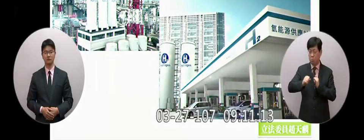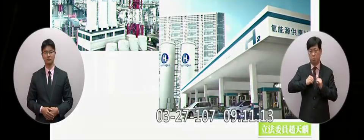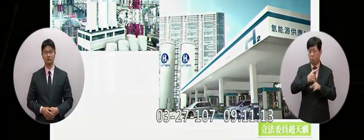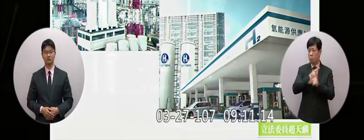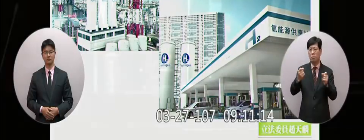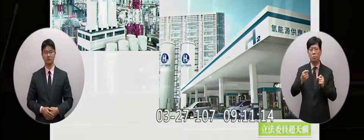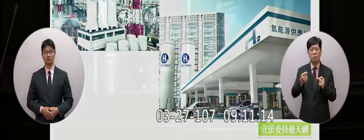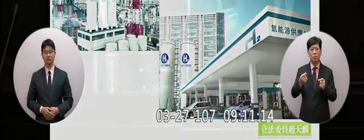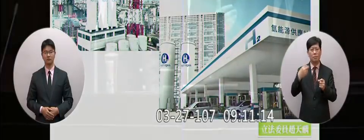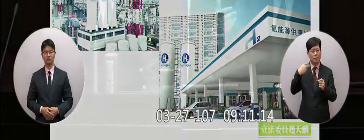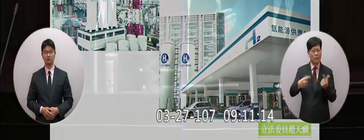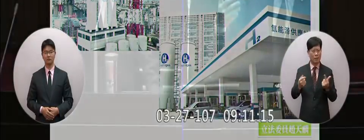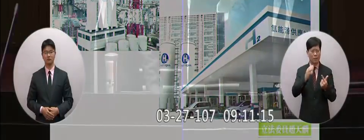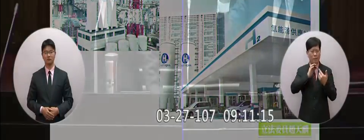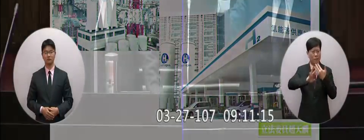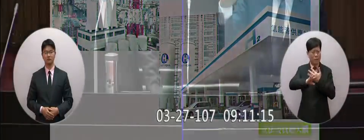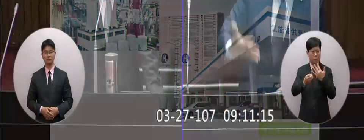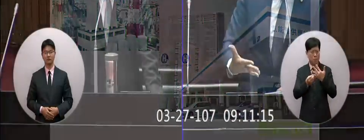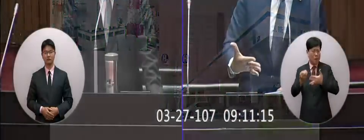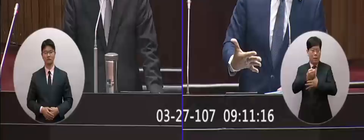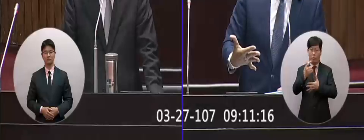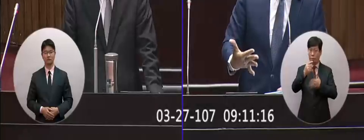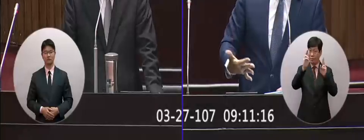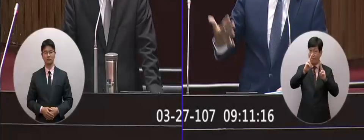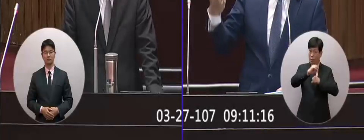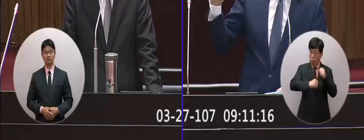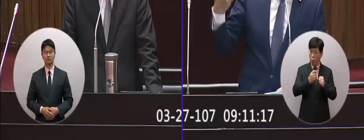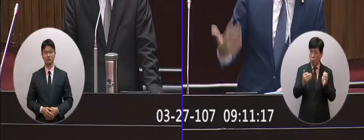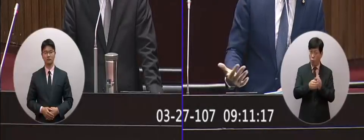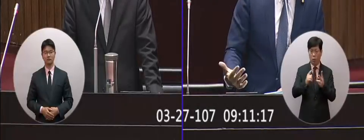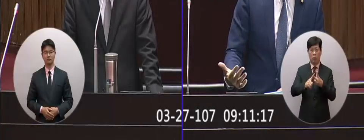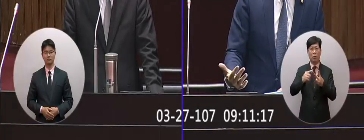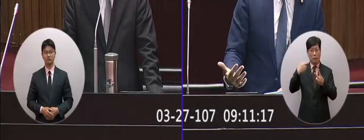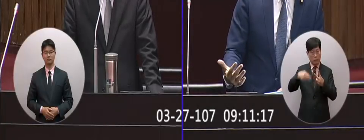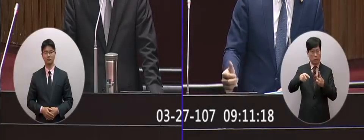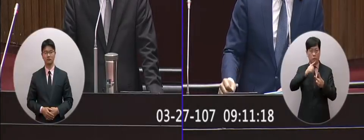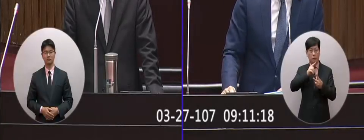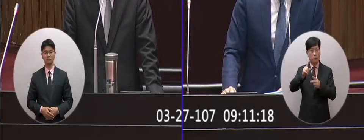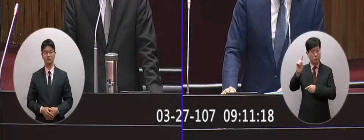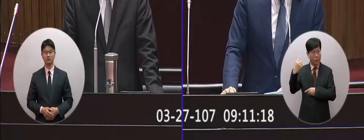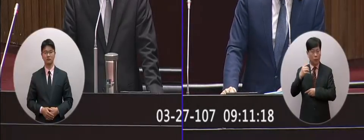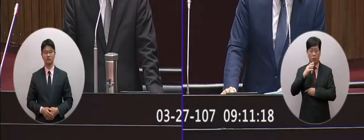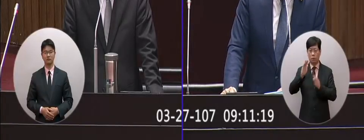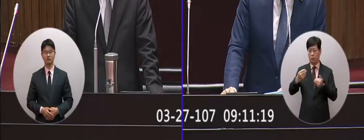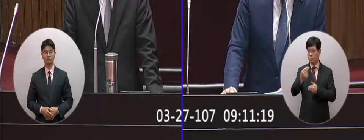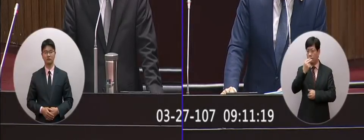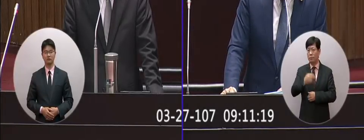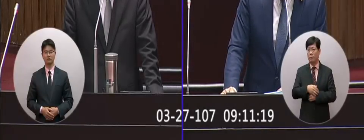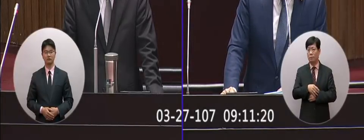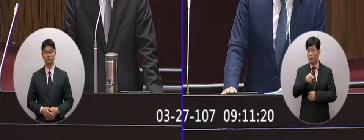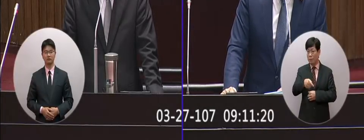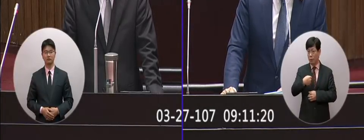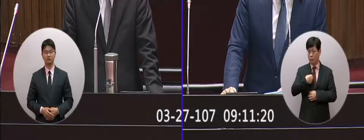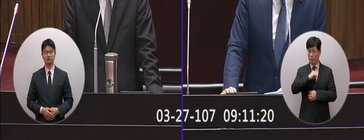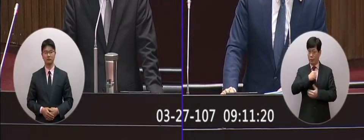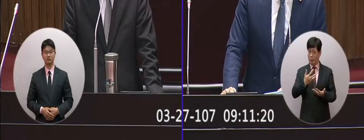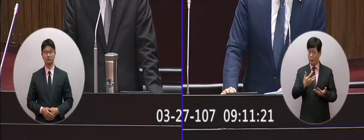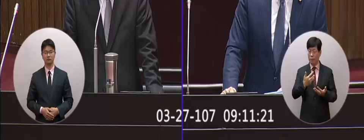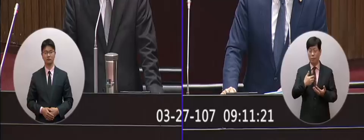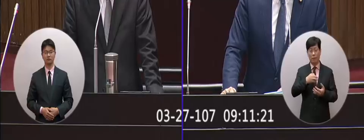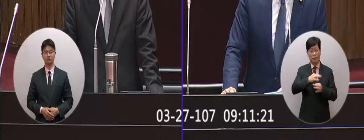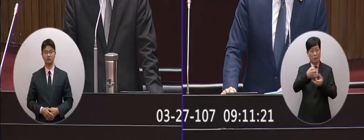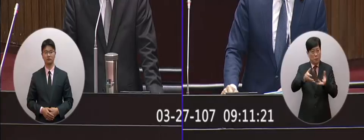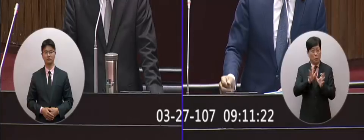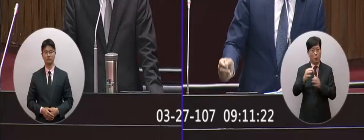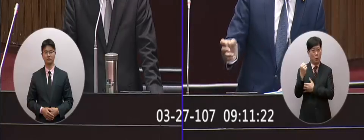实好像又有另外一个层次，就是他们不仅要电动，而且他们的电动是氢能源这样子。那在台湾的部分呢，经济部当然也